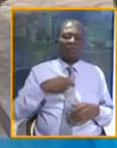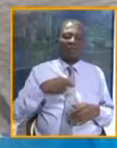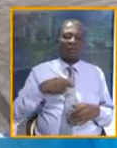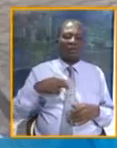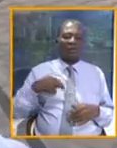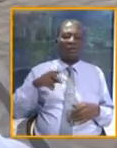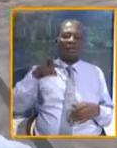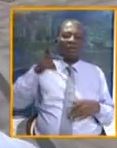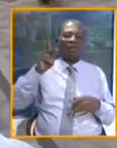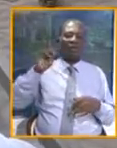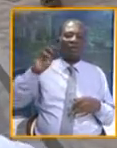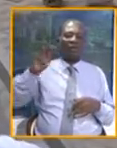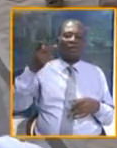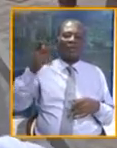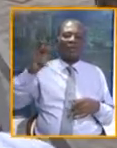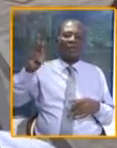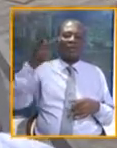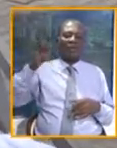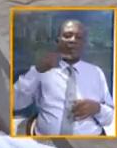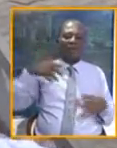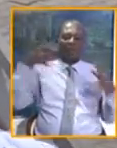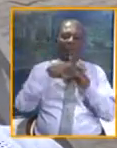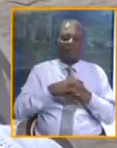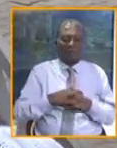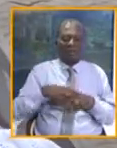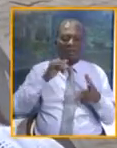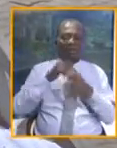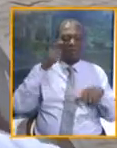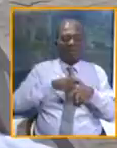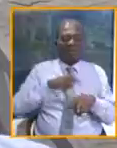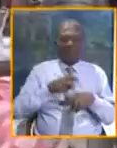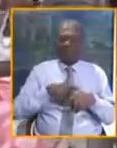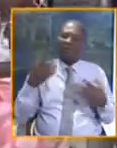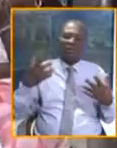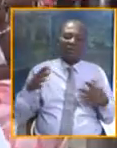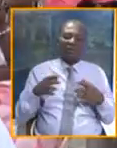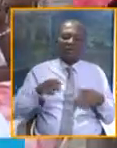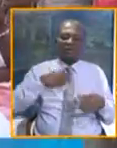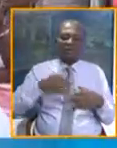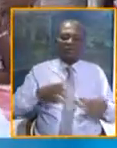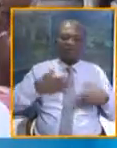unifie. C'est un moment de distraction pour oublier vraiment nos stress. Je suis